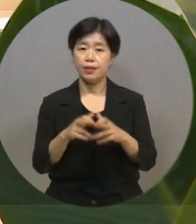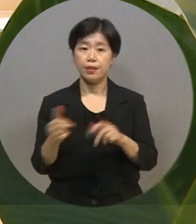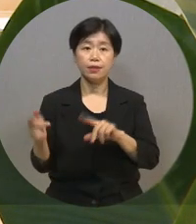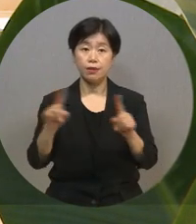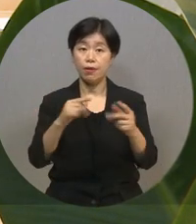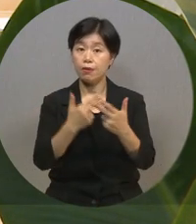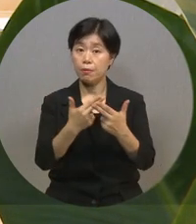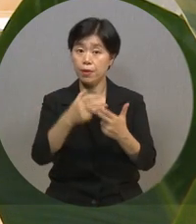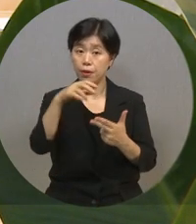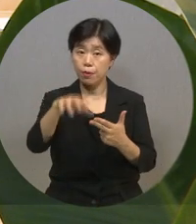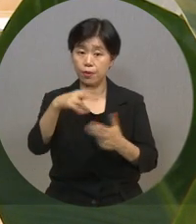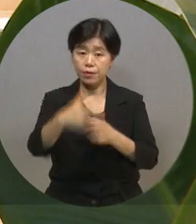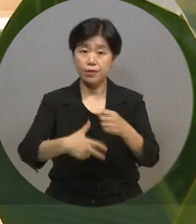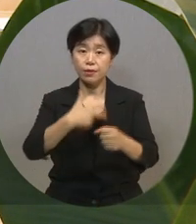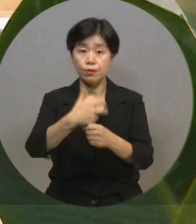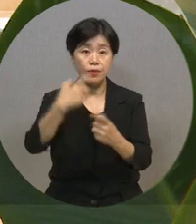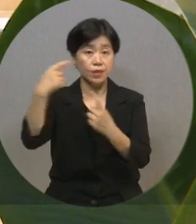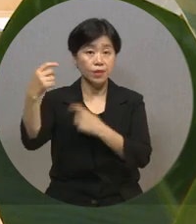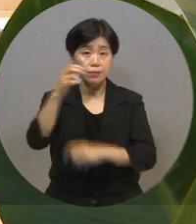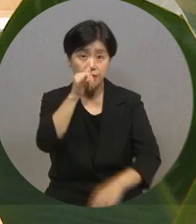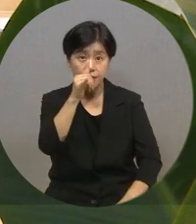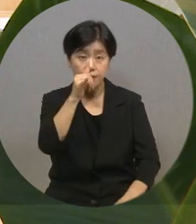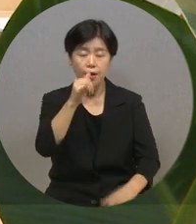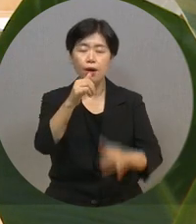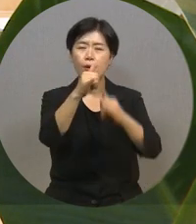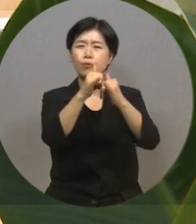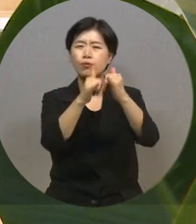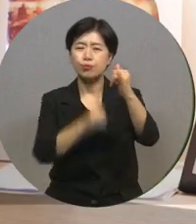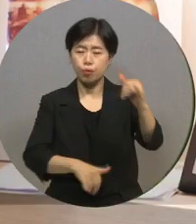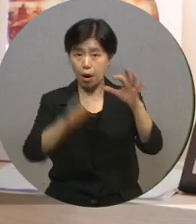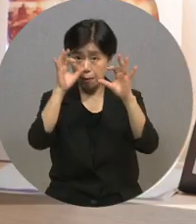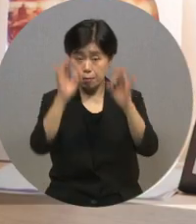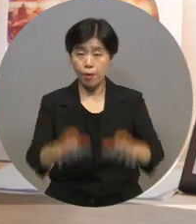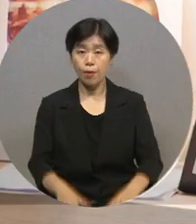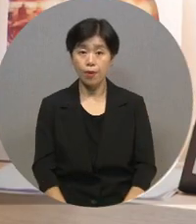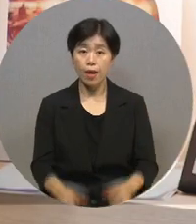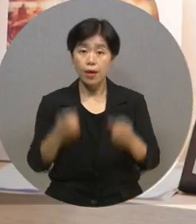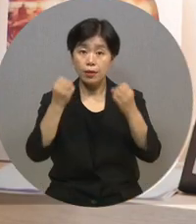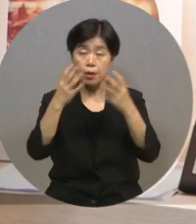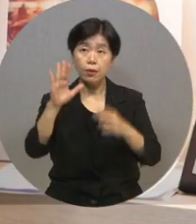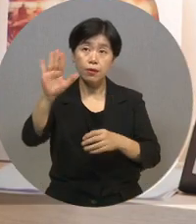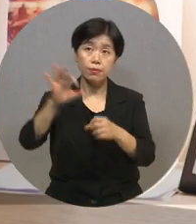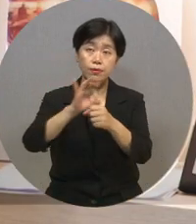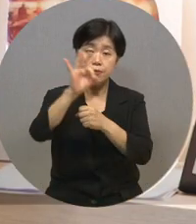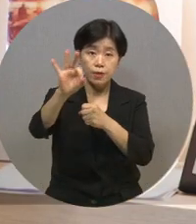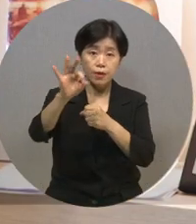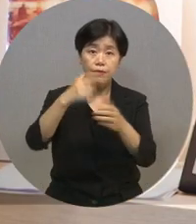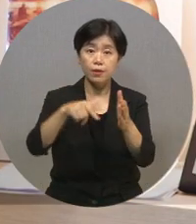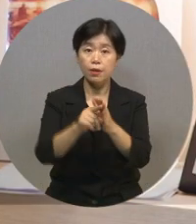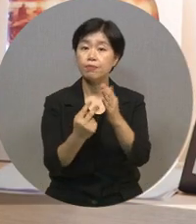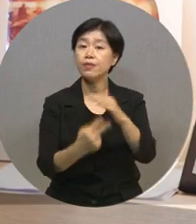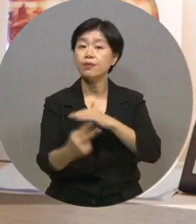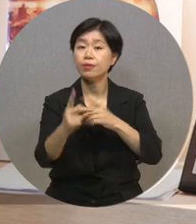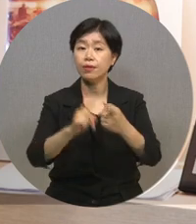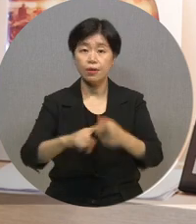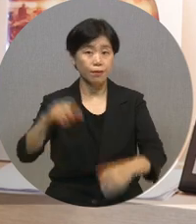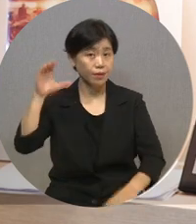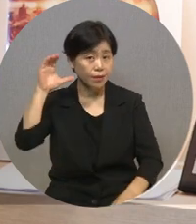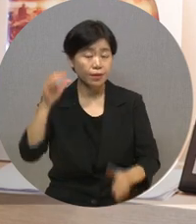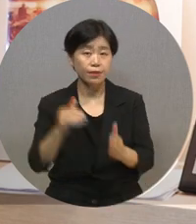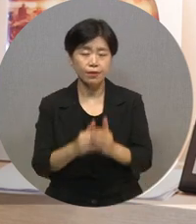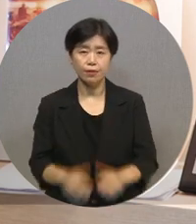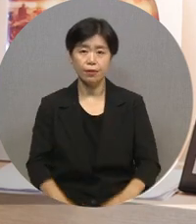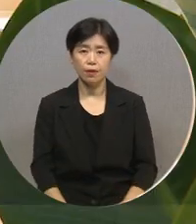한국장애인재활협회에서는 70주년을 기념해 장애인 복지의 역사를 돌아보고 새로운 10년을 향한 비전을 들어봤는데요.